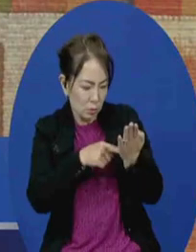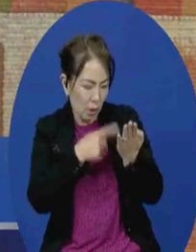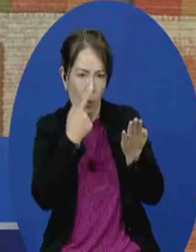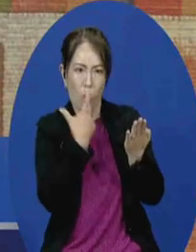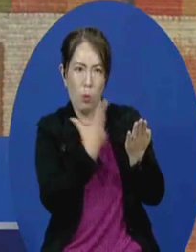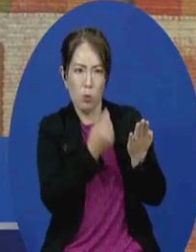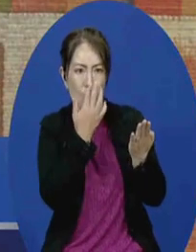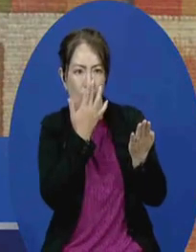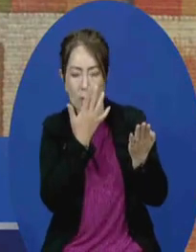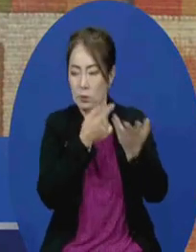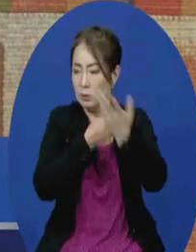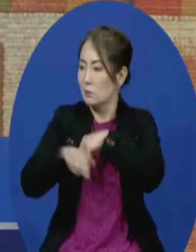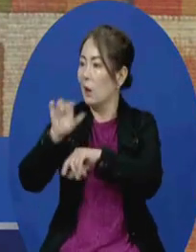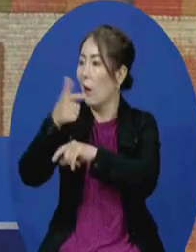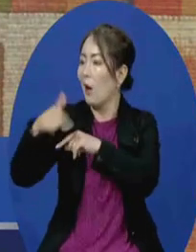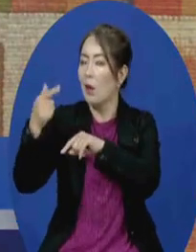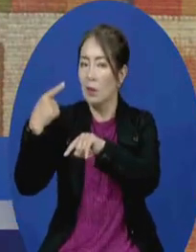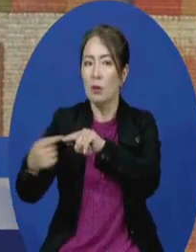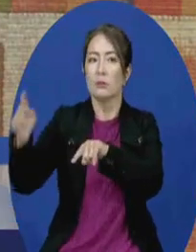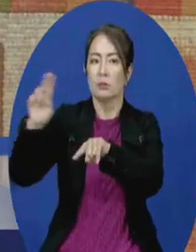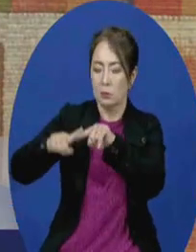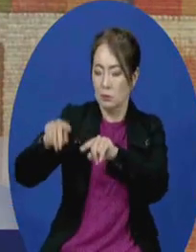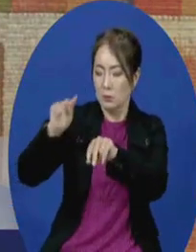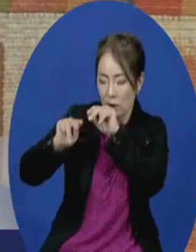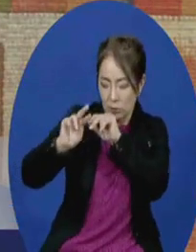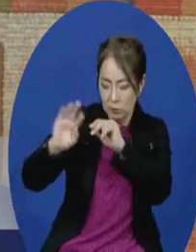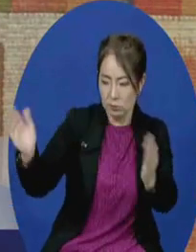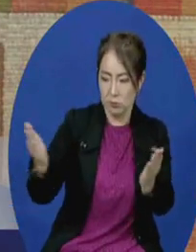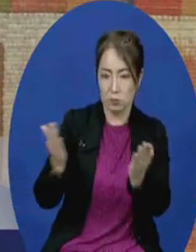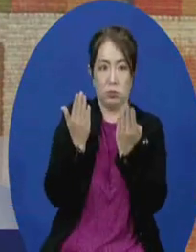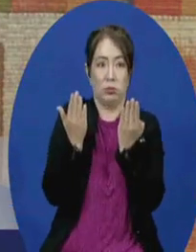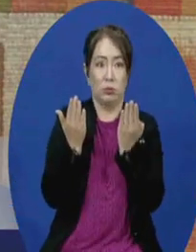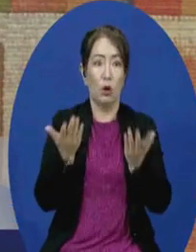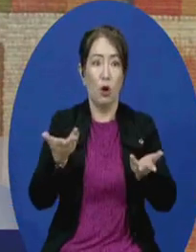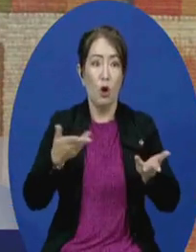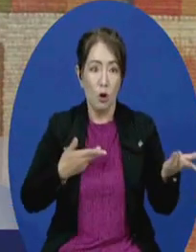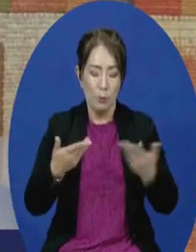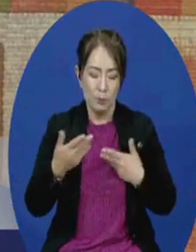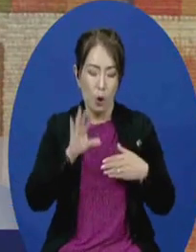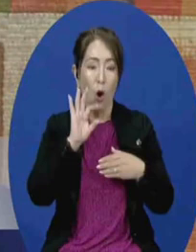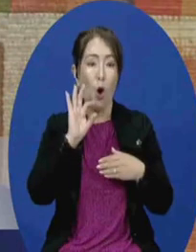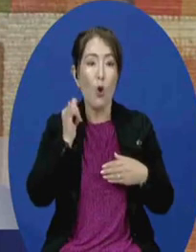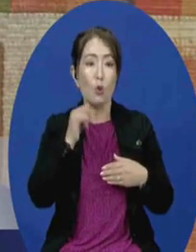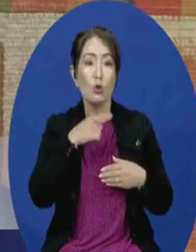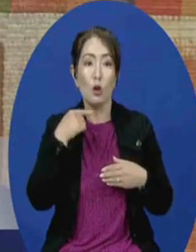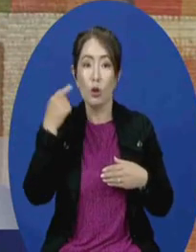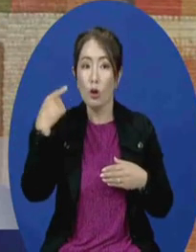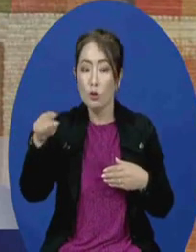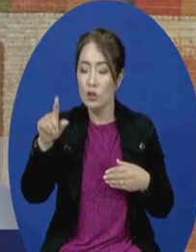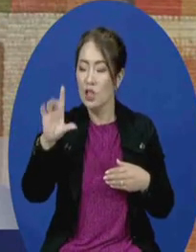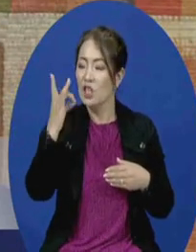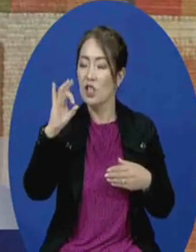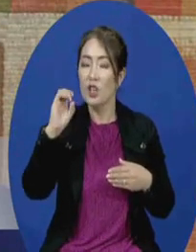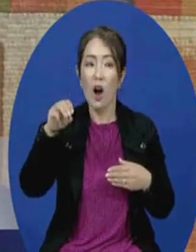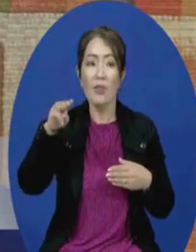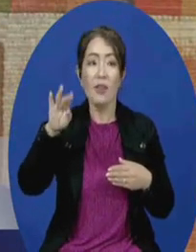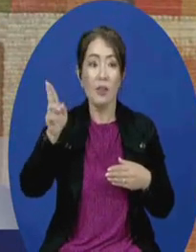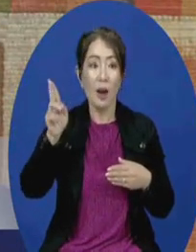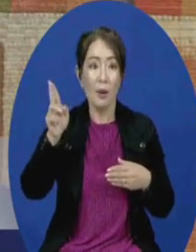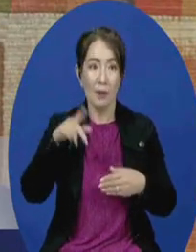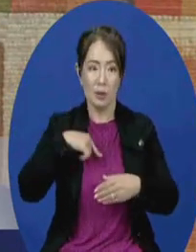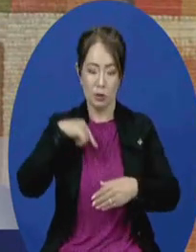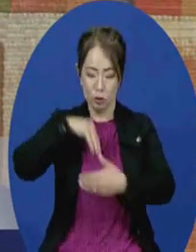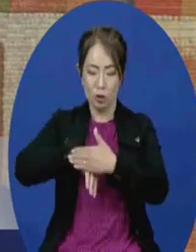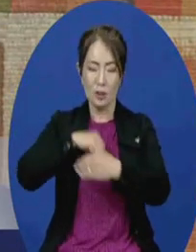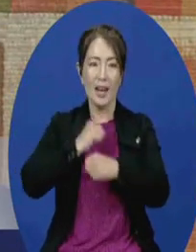Энэ дүгнэлтэд танилцуулсан. Үүнд болохоор л одоо оюутгаанд одоо төслийг хэрэгжүүлж байгаа Rio Tinto компанид тухайн үед project